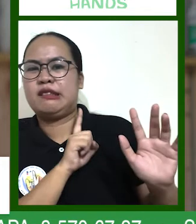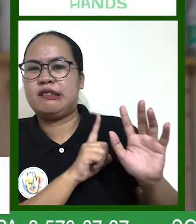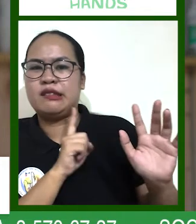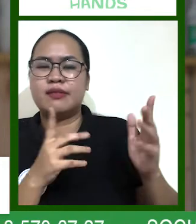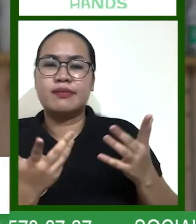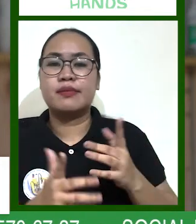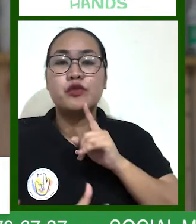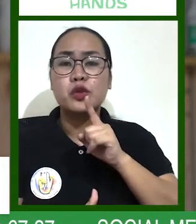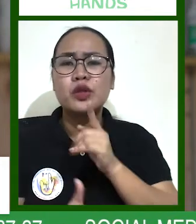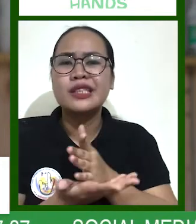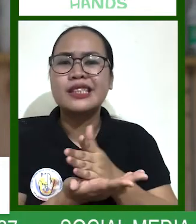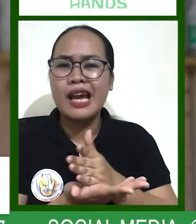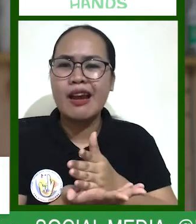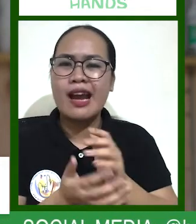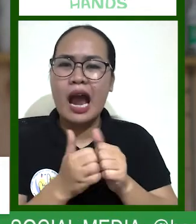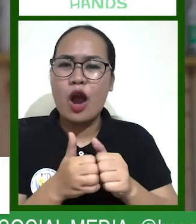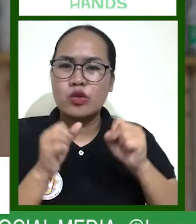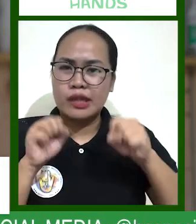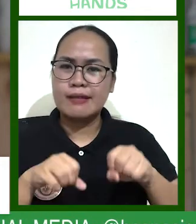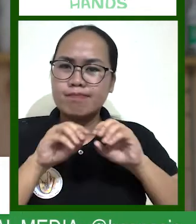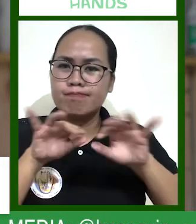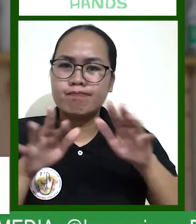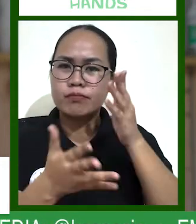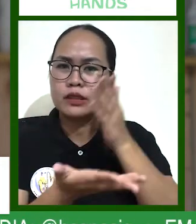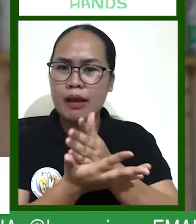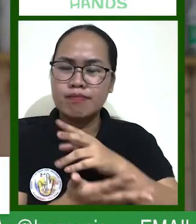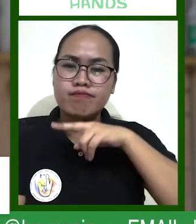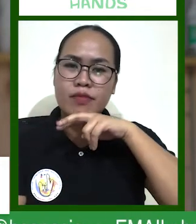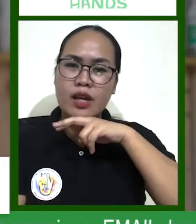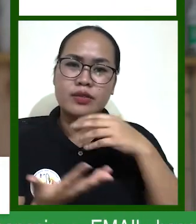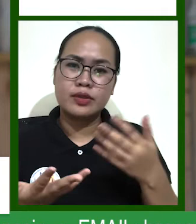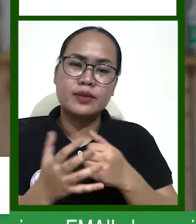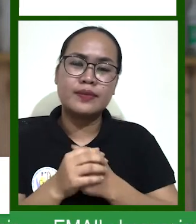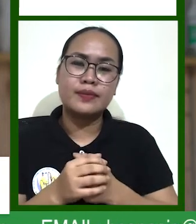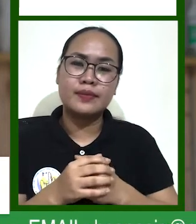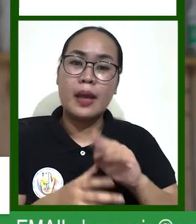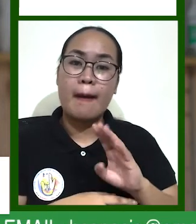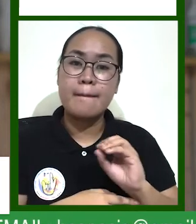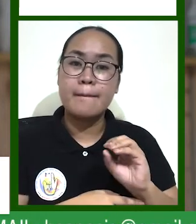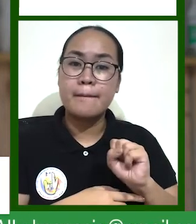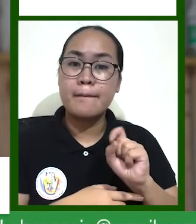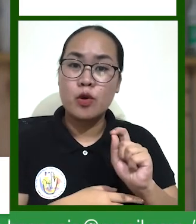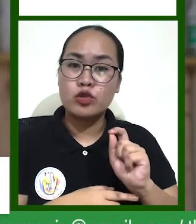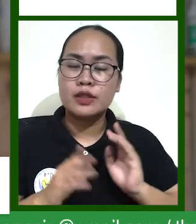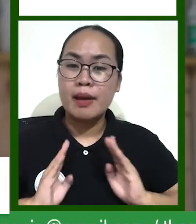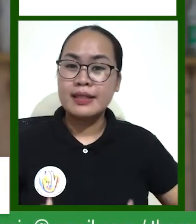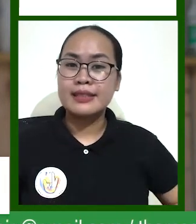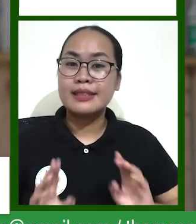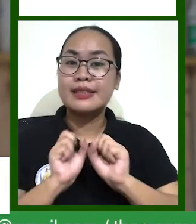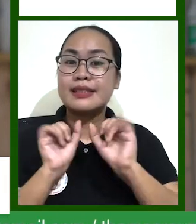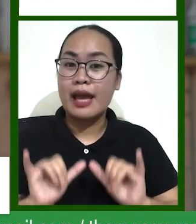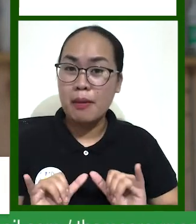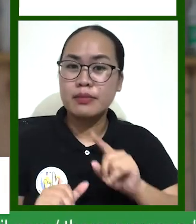ambag na po yan para maiwasan po natin ang pagkalat ng virus. Of course, boost our immune system, no? Kailangan po ito.